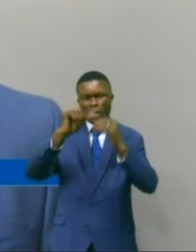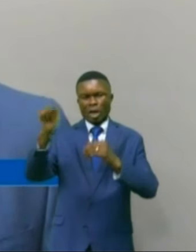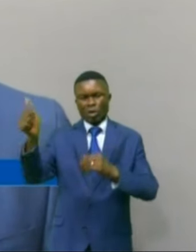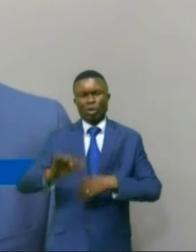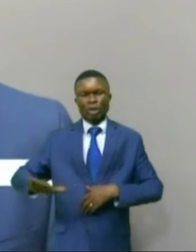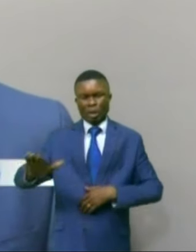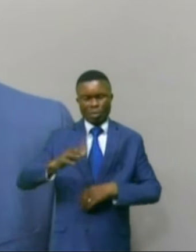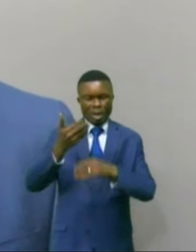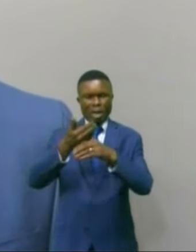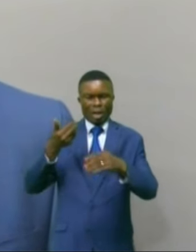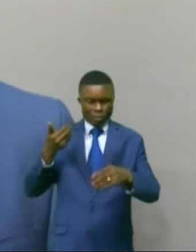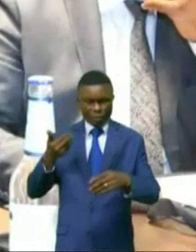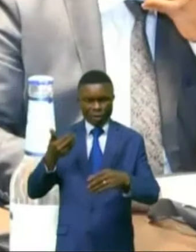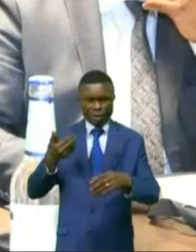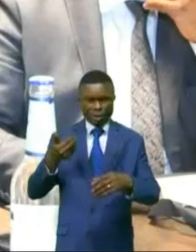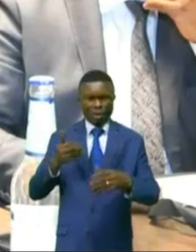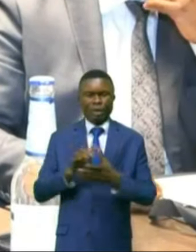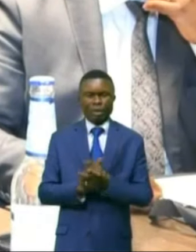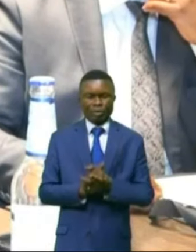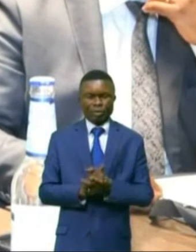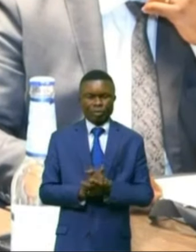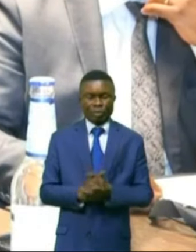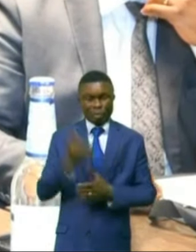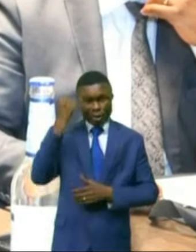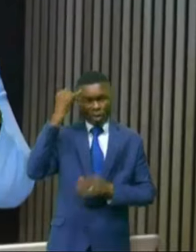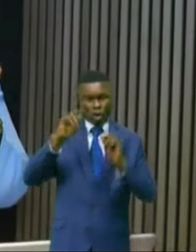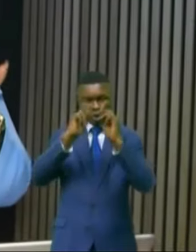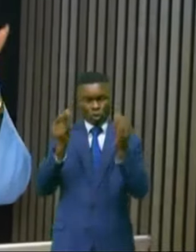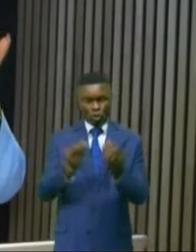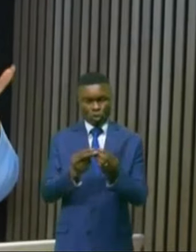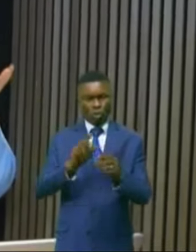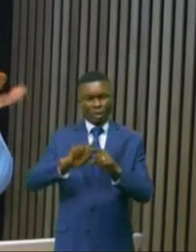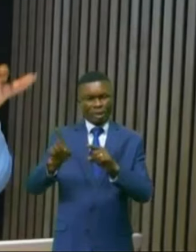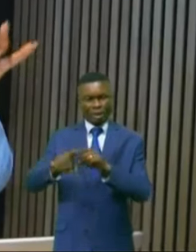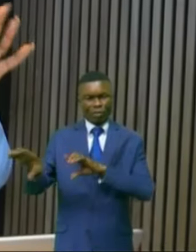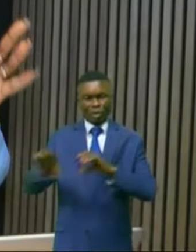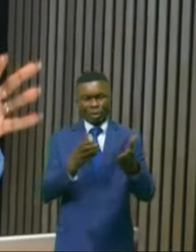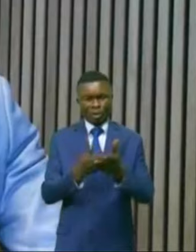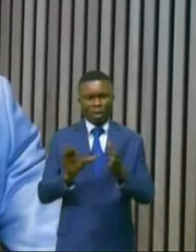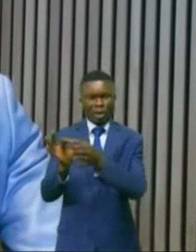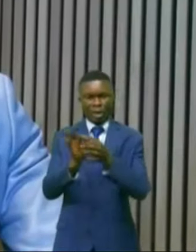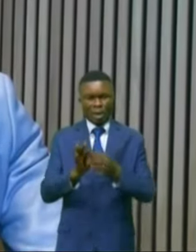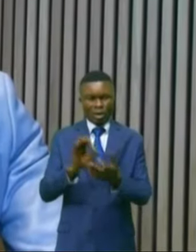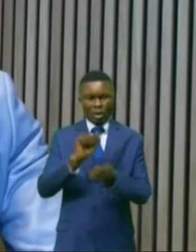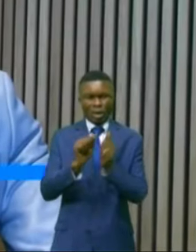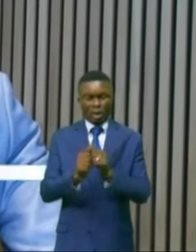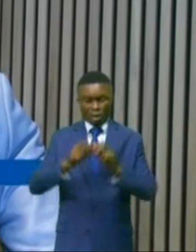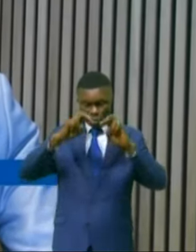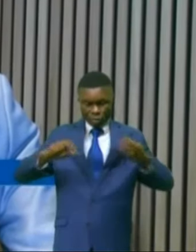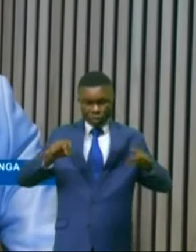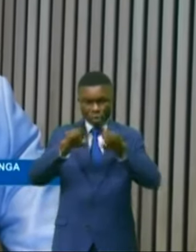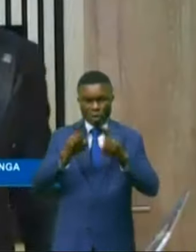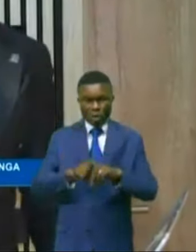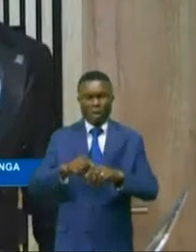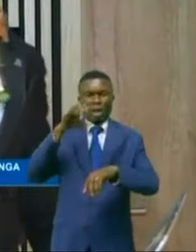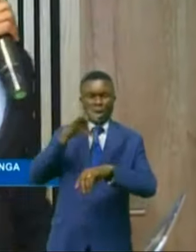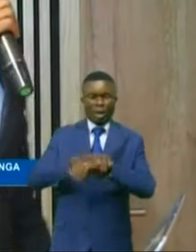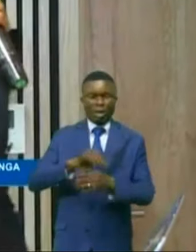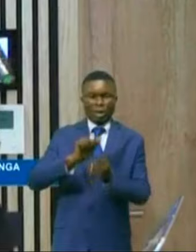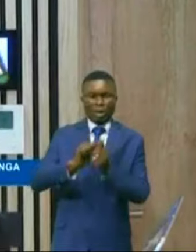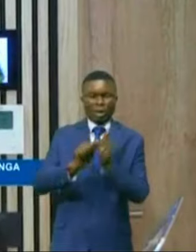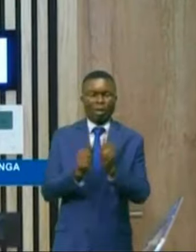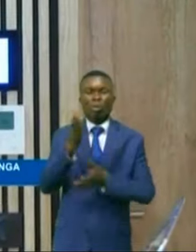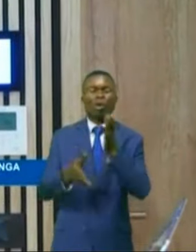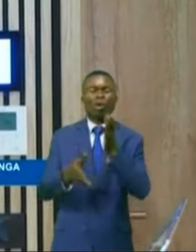précédés ont déjà atteint. Cette unité inter-service de collaboration en matière d'enquête et de poursuites liées au blanchiment des